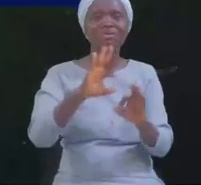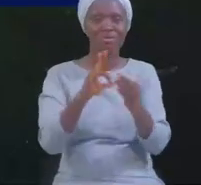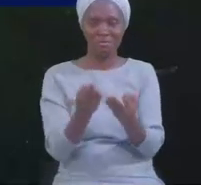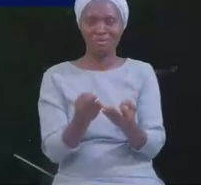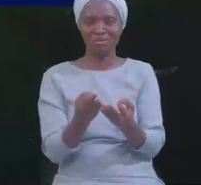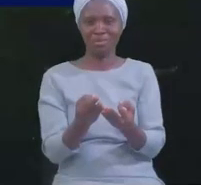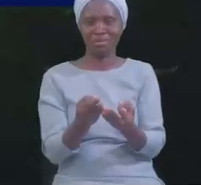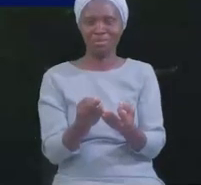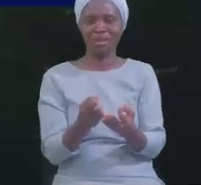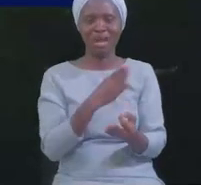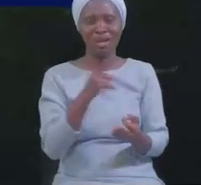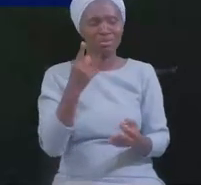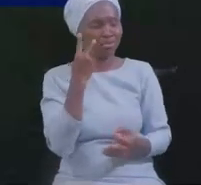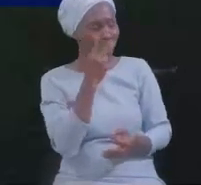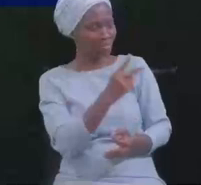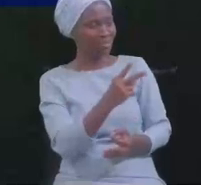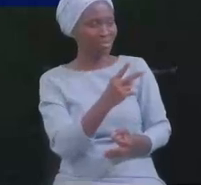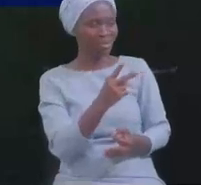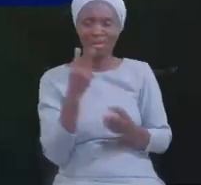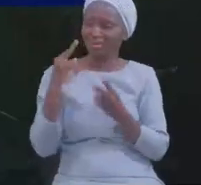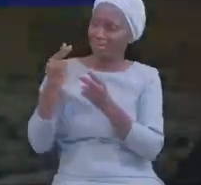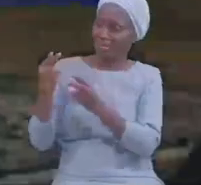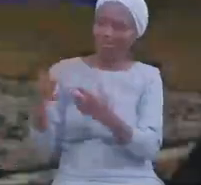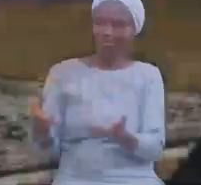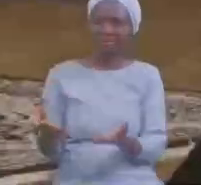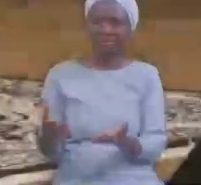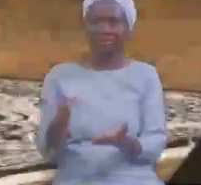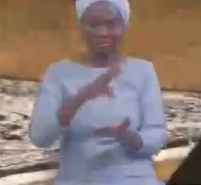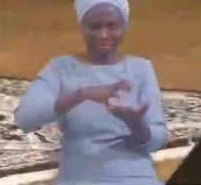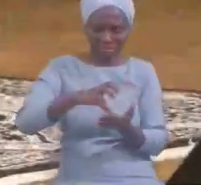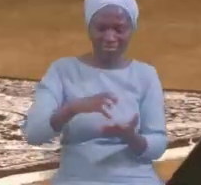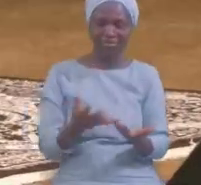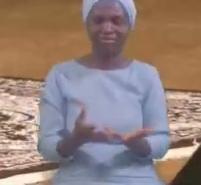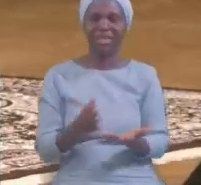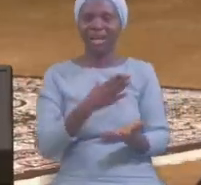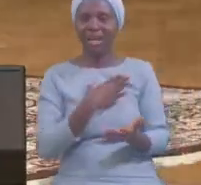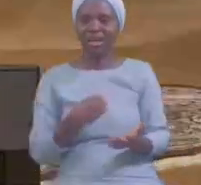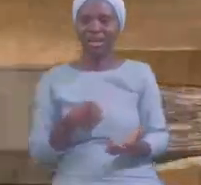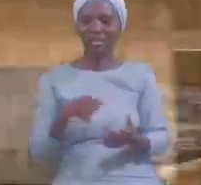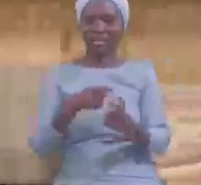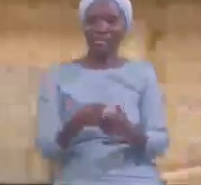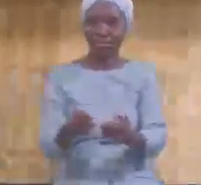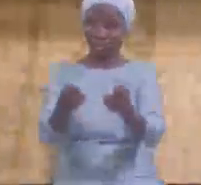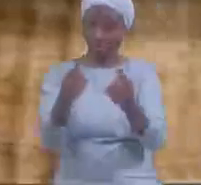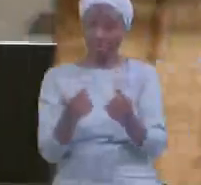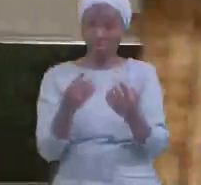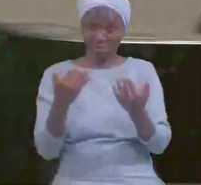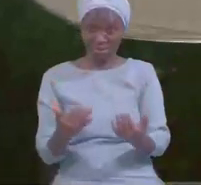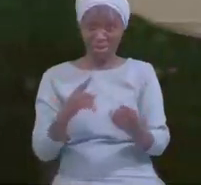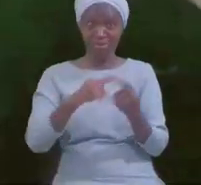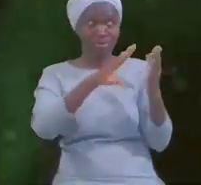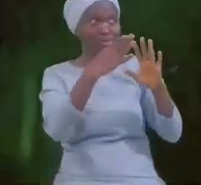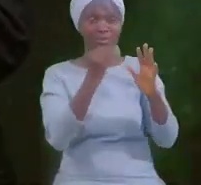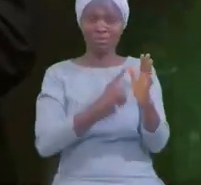pas quoi manger à gauche, tout est mal, mais vous êtes devant Dieu ce